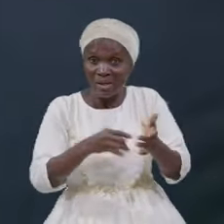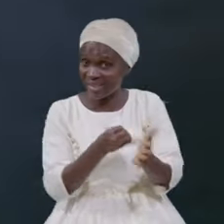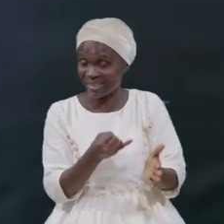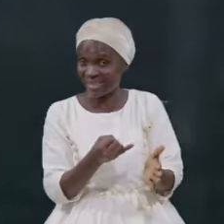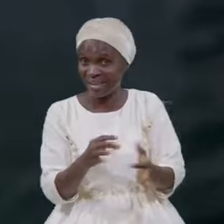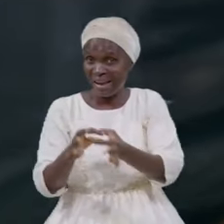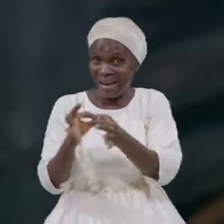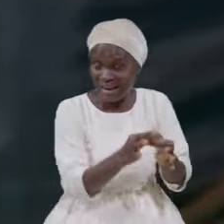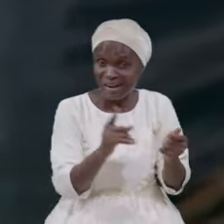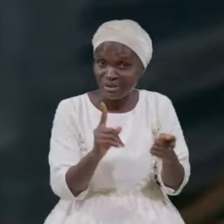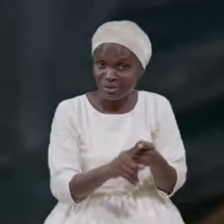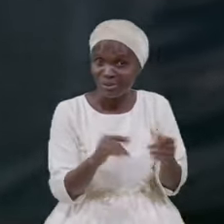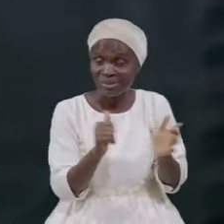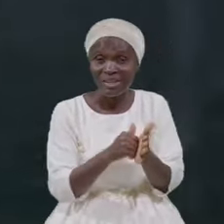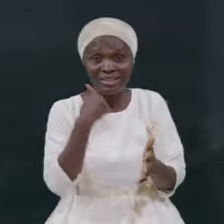pour toi.